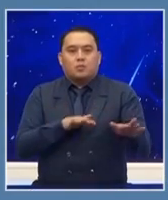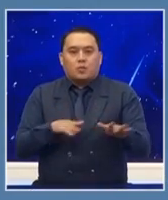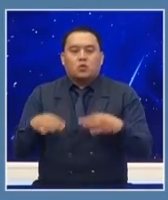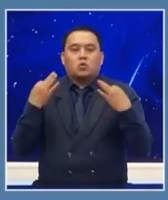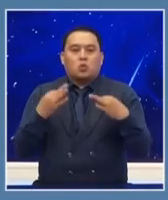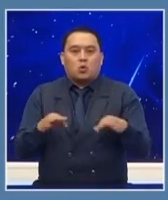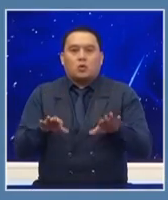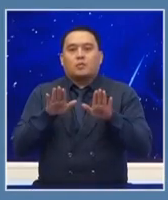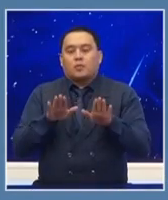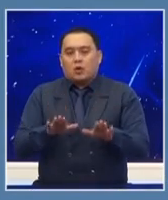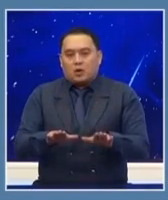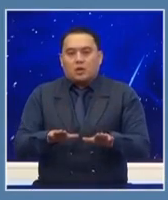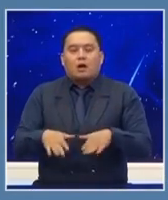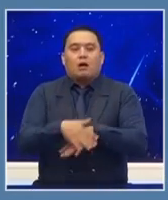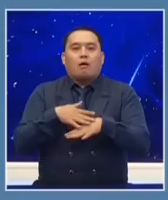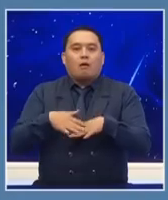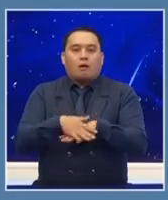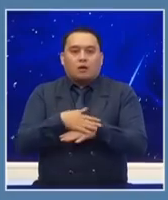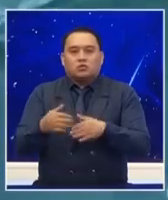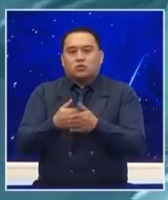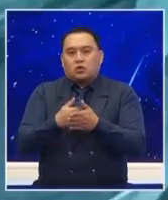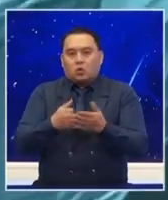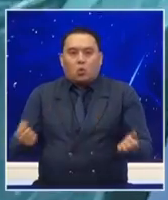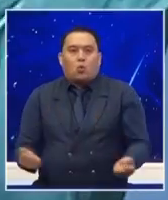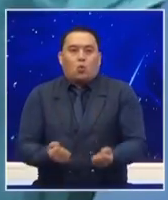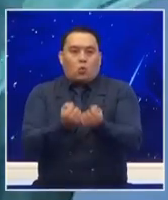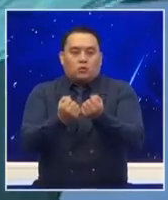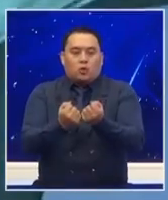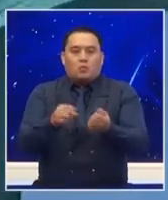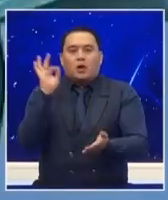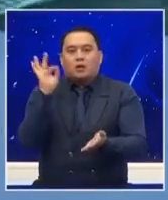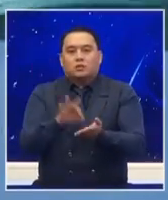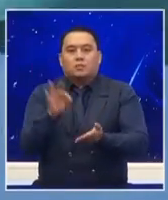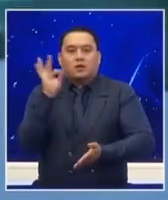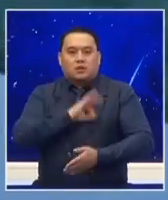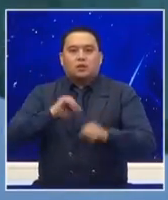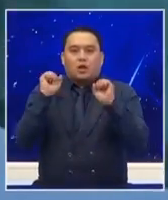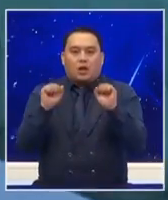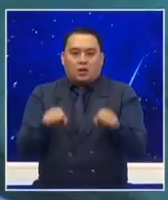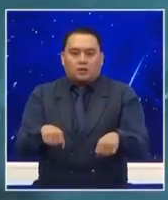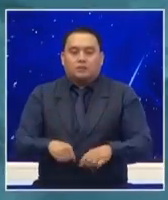өткізілетін орындарға ел азаматтарының жетістіктерін қолдау мақсатында пайдалана алады.